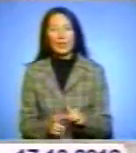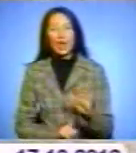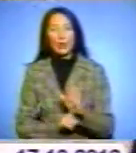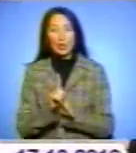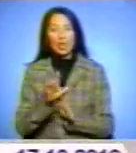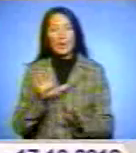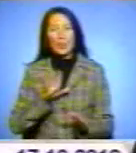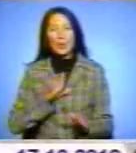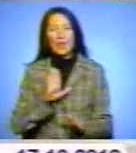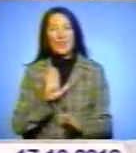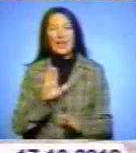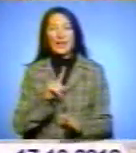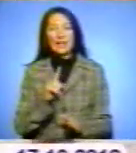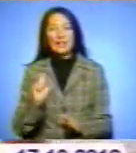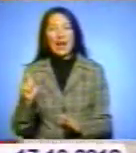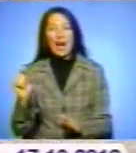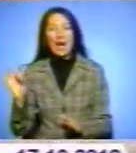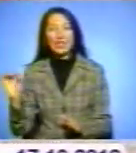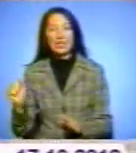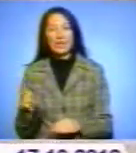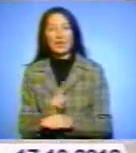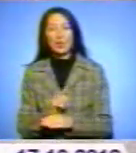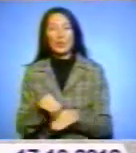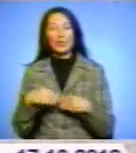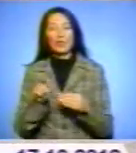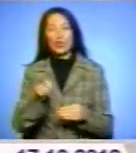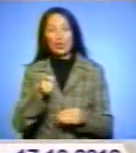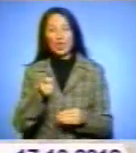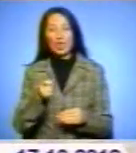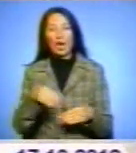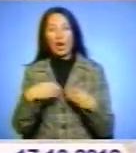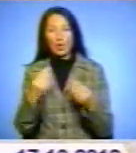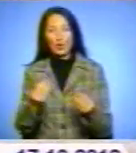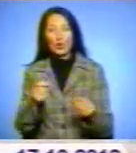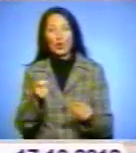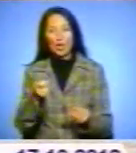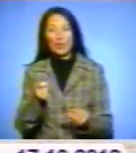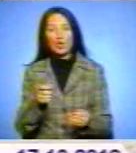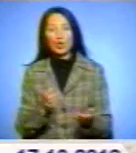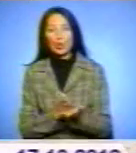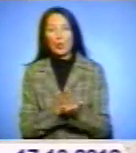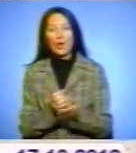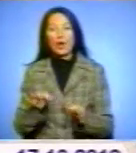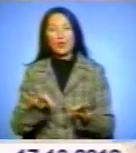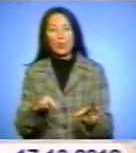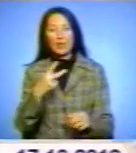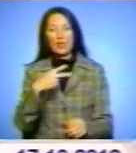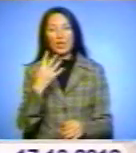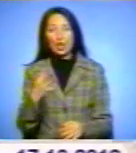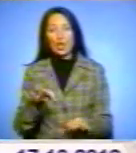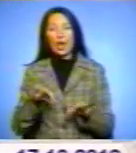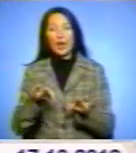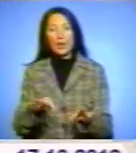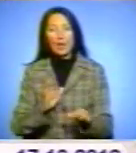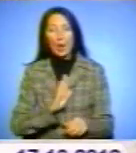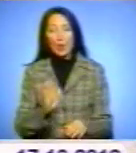Розпочалося перебування Віталія Захарченка на Тернопільщині з вручення ключів від службових автомобілів. 24 автівки відтепер будуть у